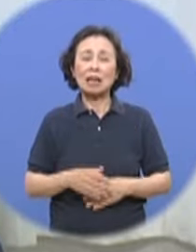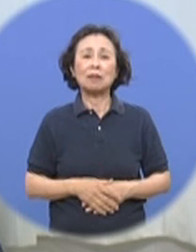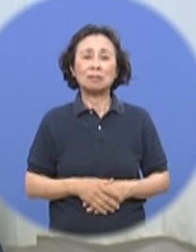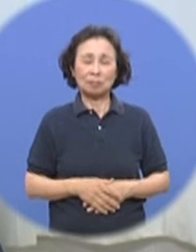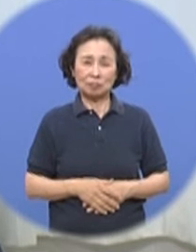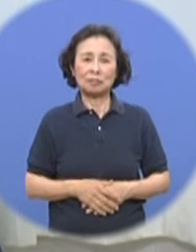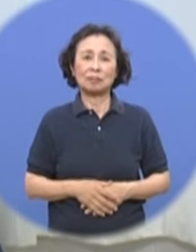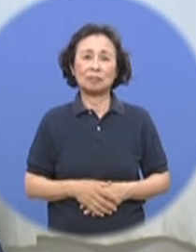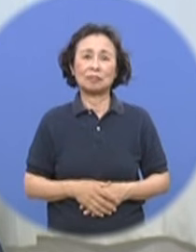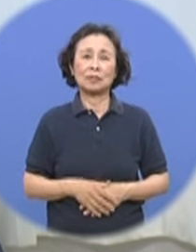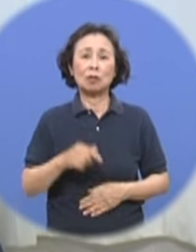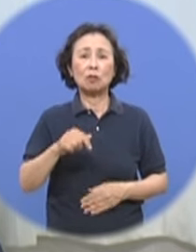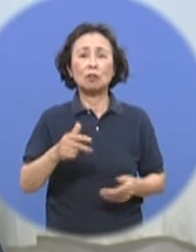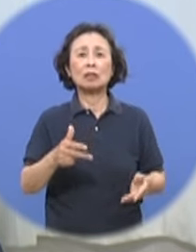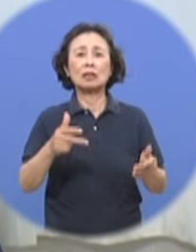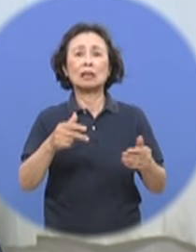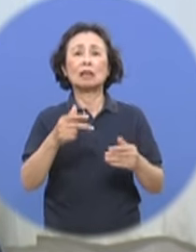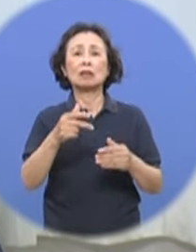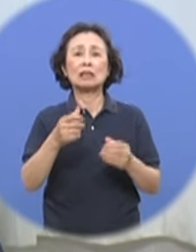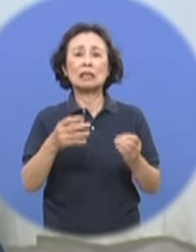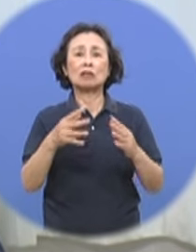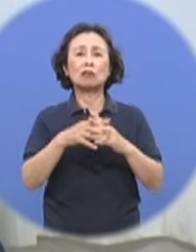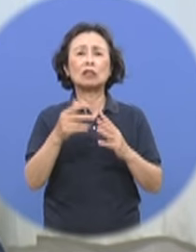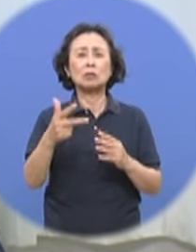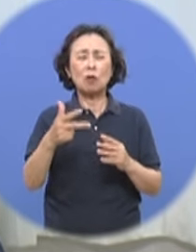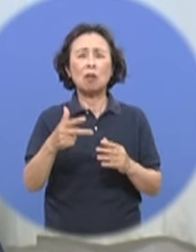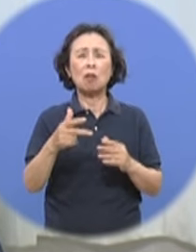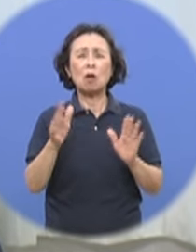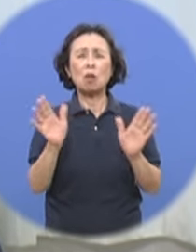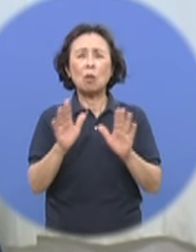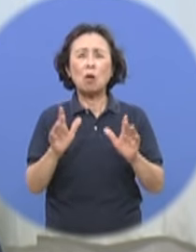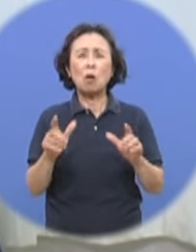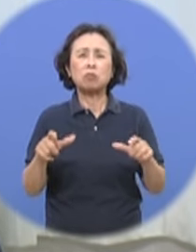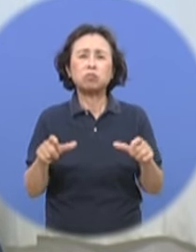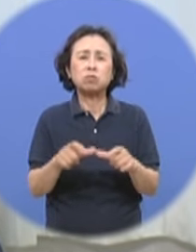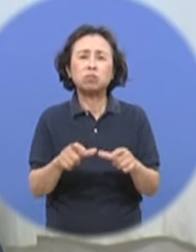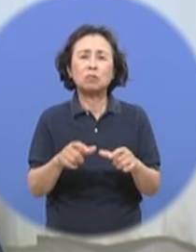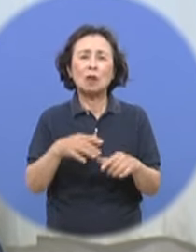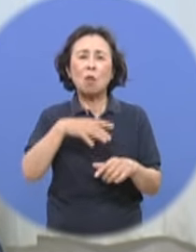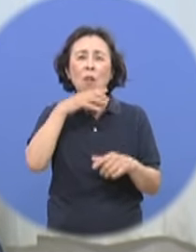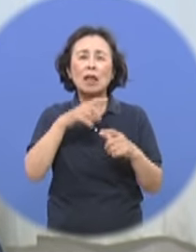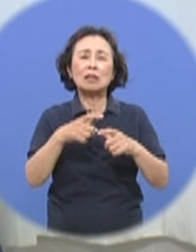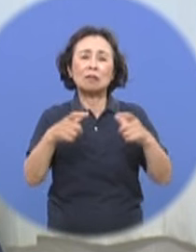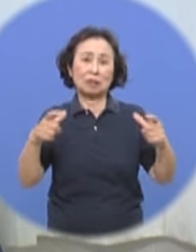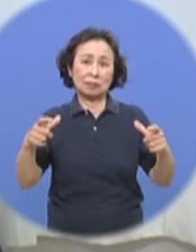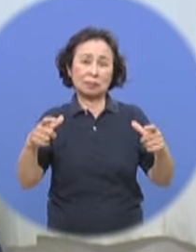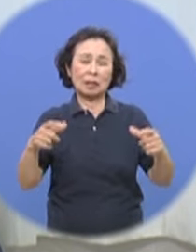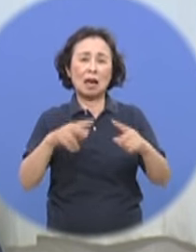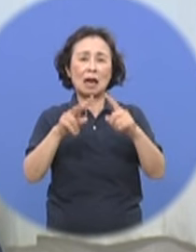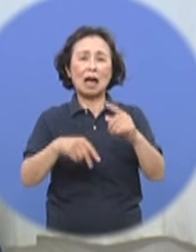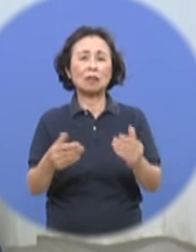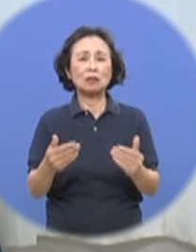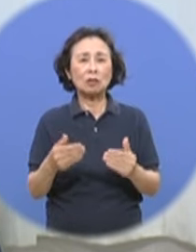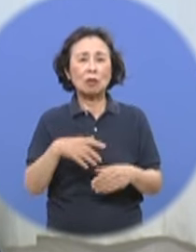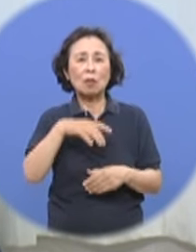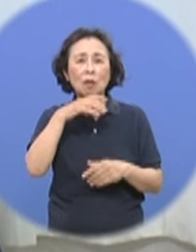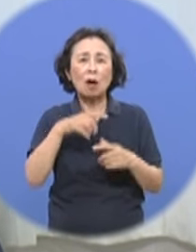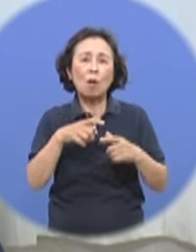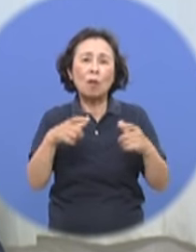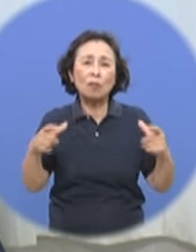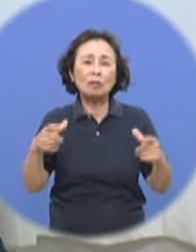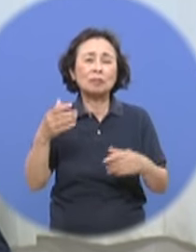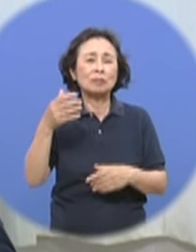当地方でも少子高齢化が進んでおりまして、ますます介護を必要とするお年寄りの方々が増加することが見込まれています